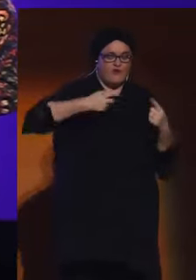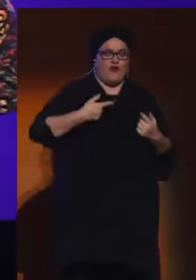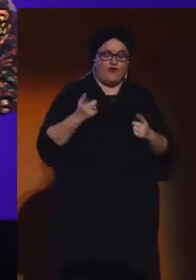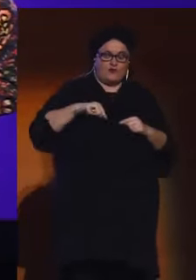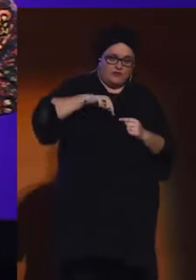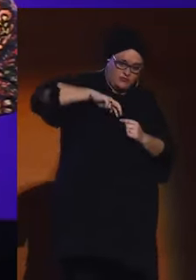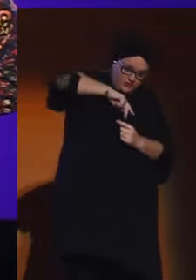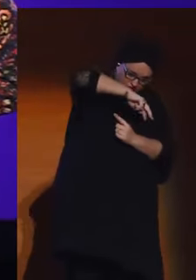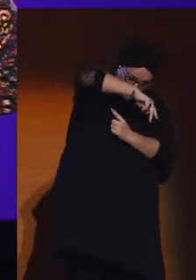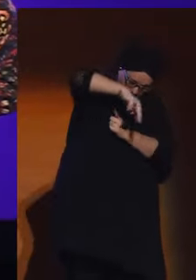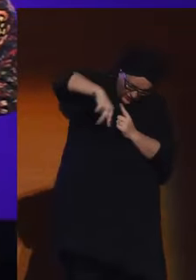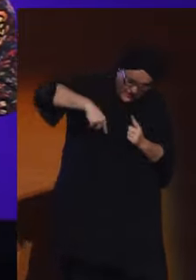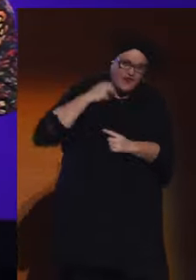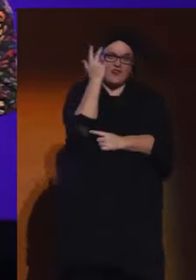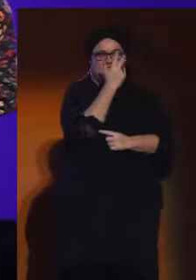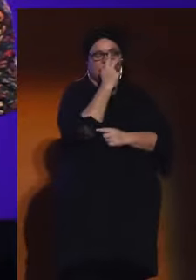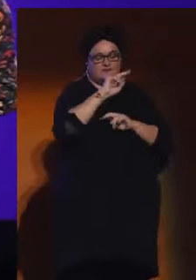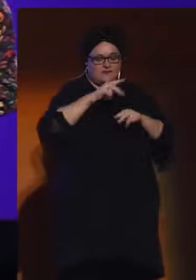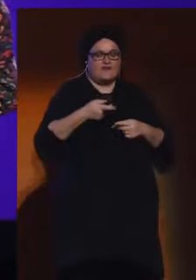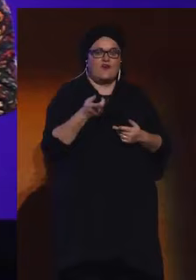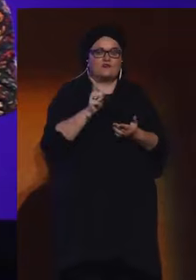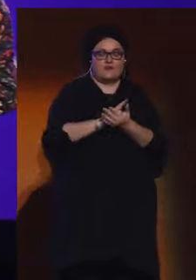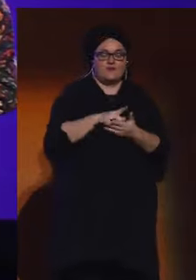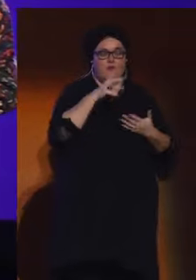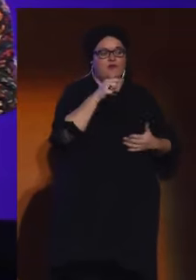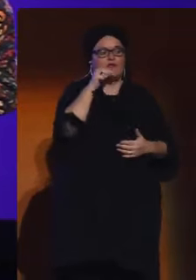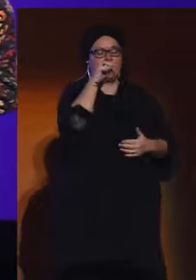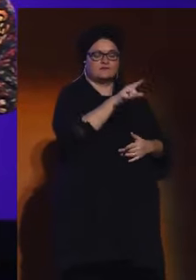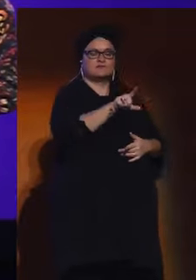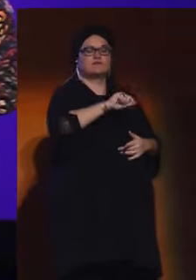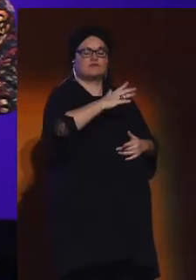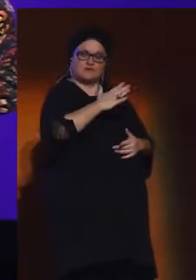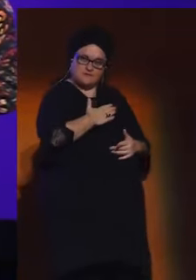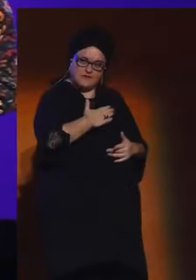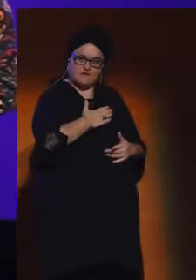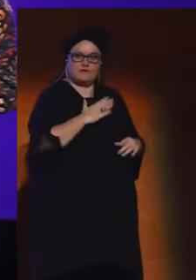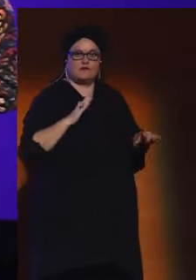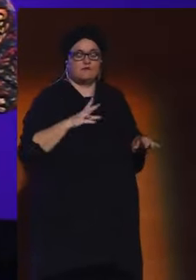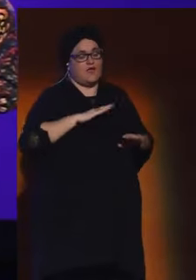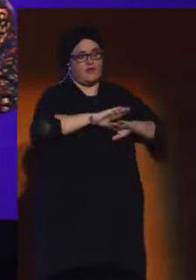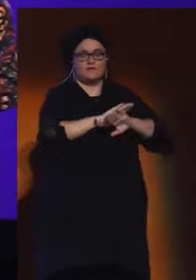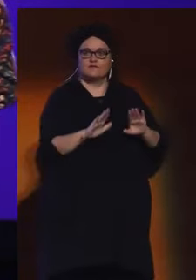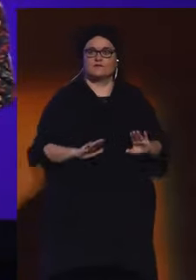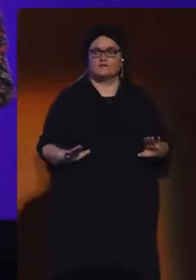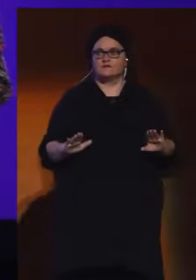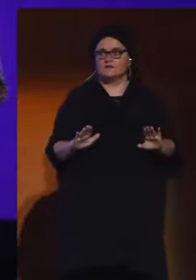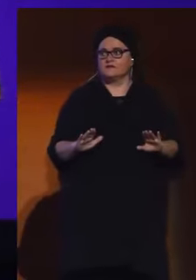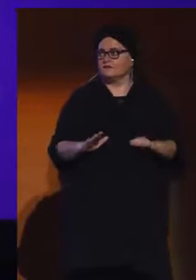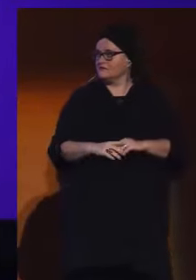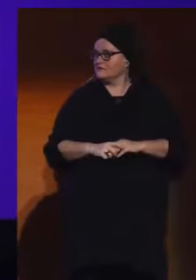eta ikastolara itzuliko naiz, hori delako baita ere nire erabakia. Azken finean,